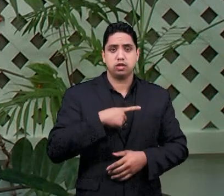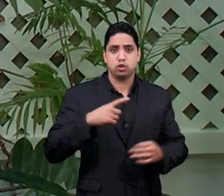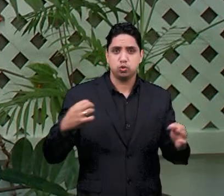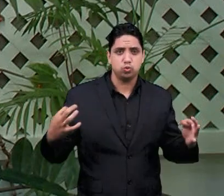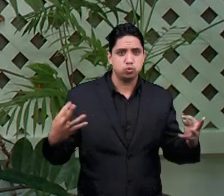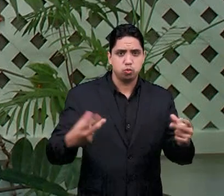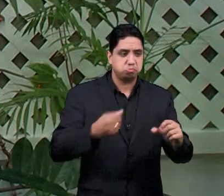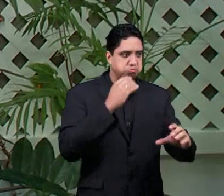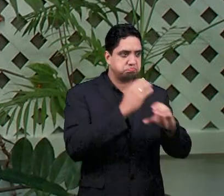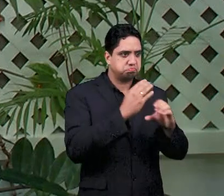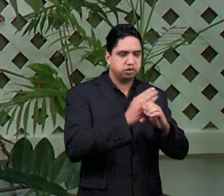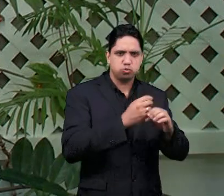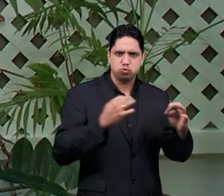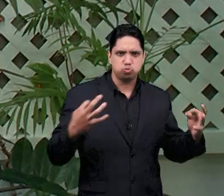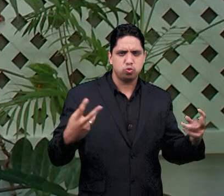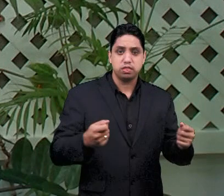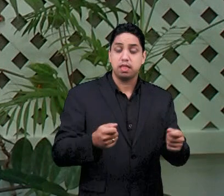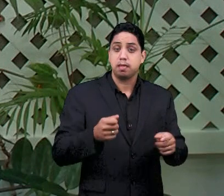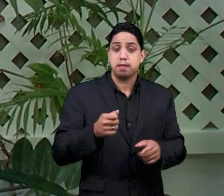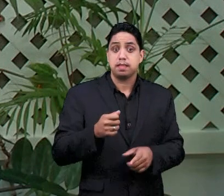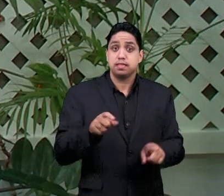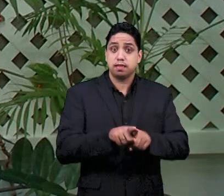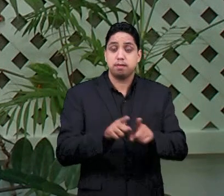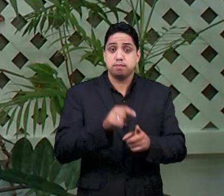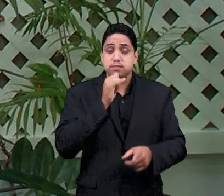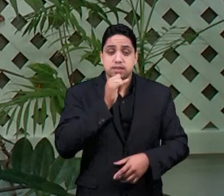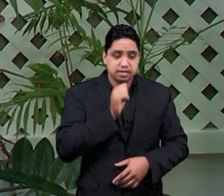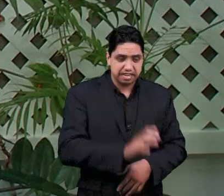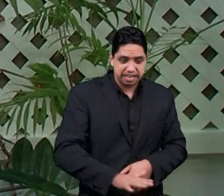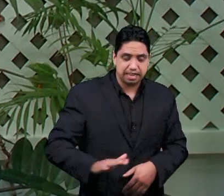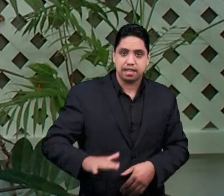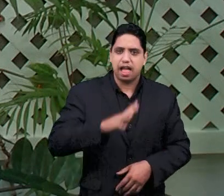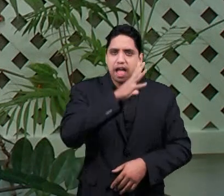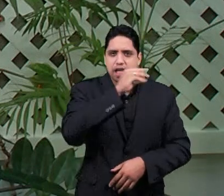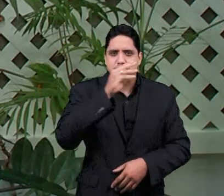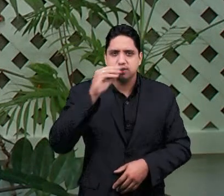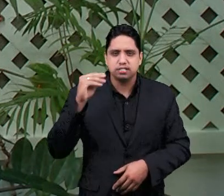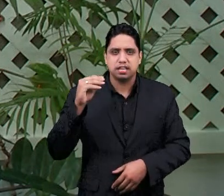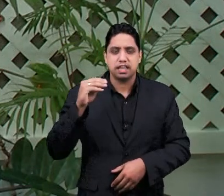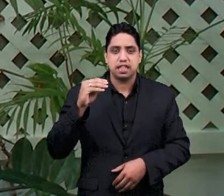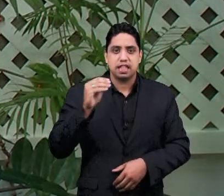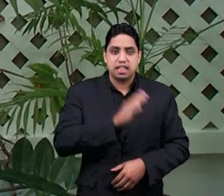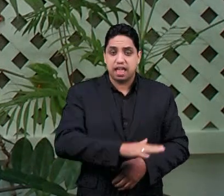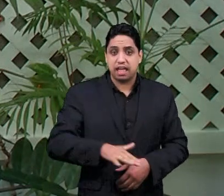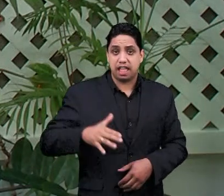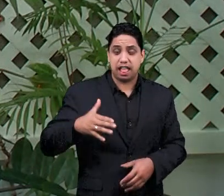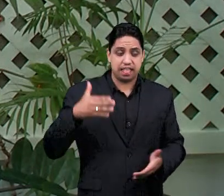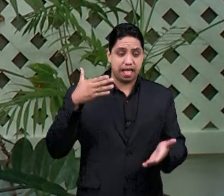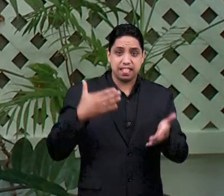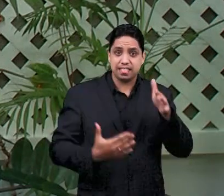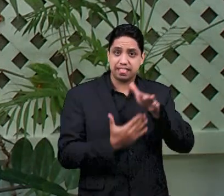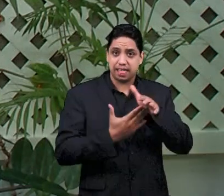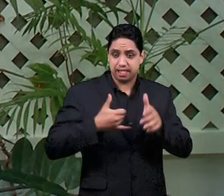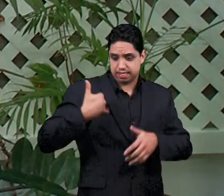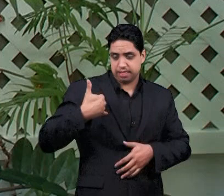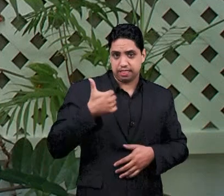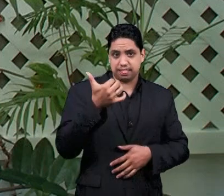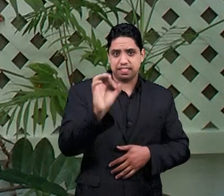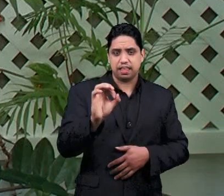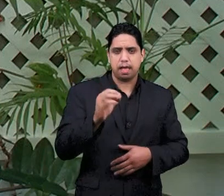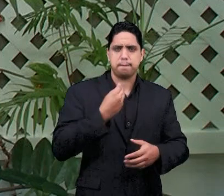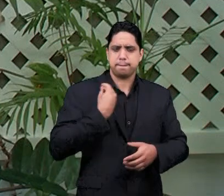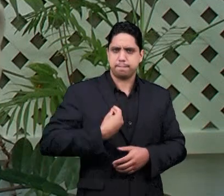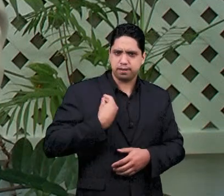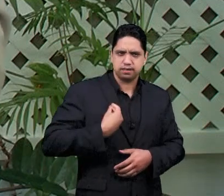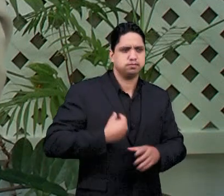train de recevoir tout type de communication, y compris des enfants, des adolescents, des enfants de 10 ans qui sont en